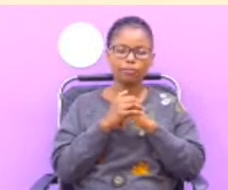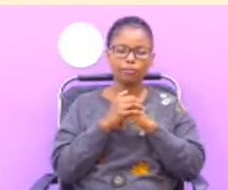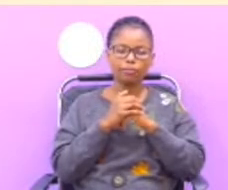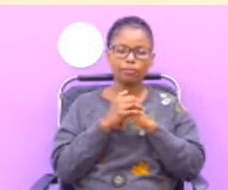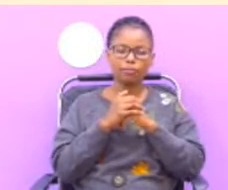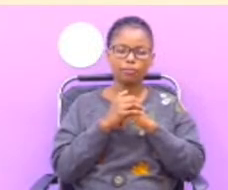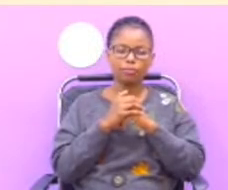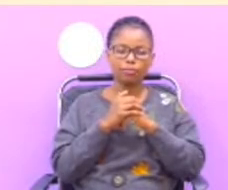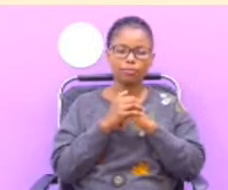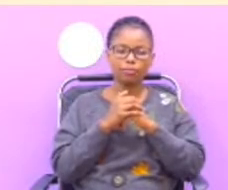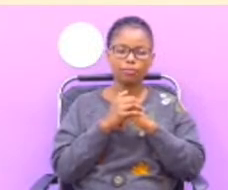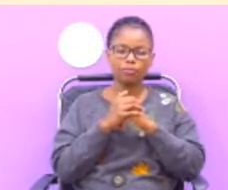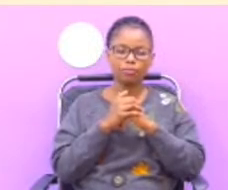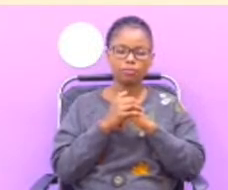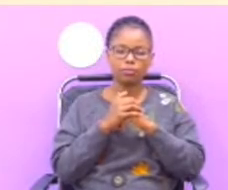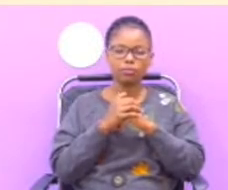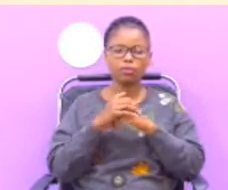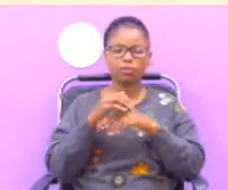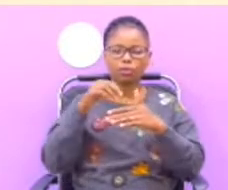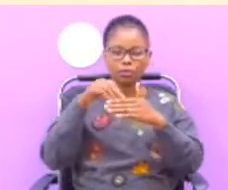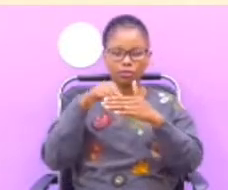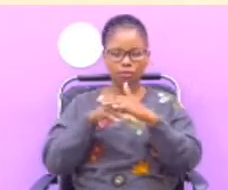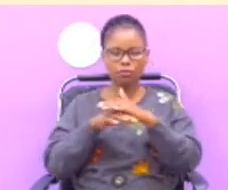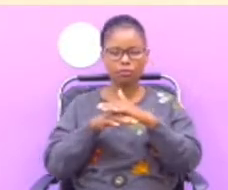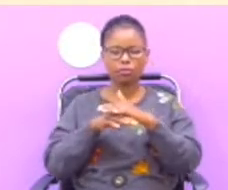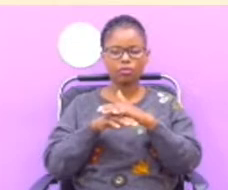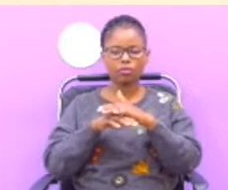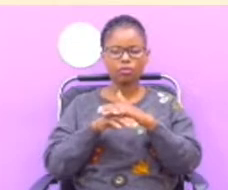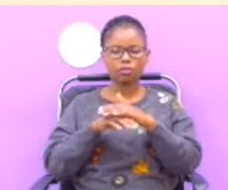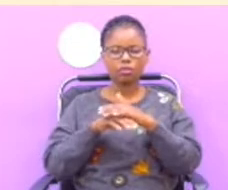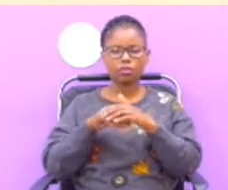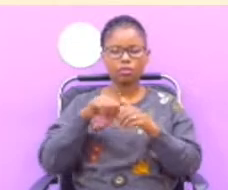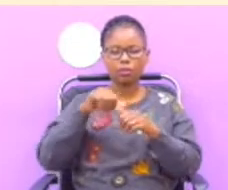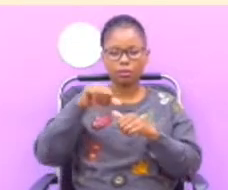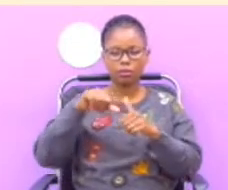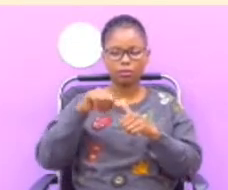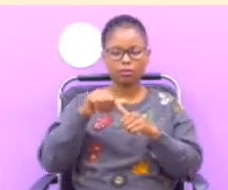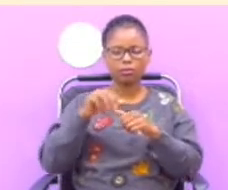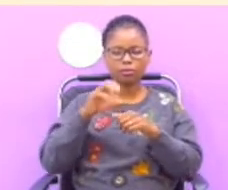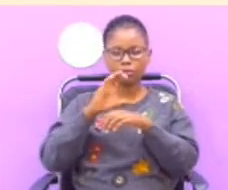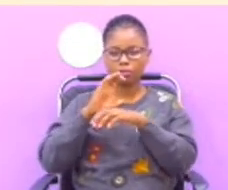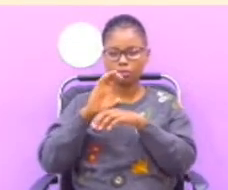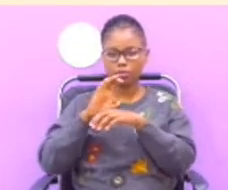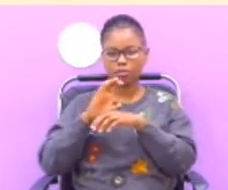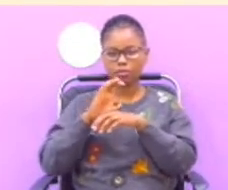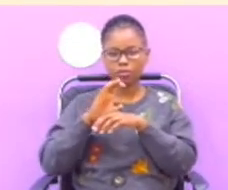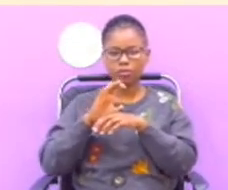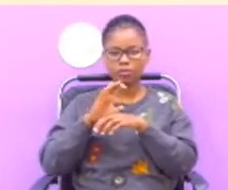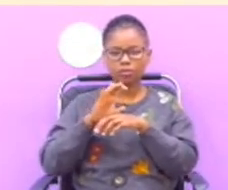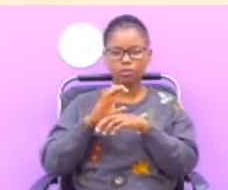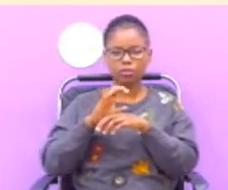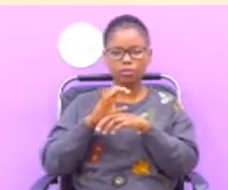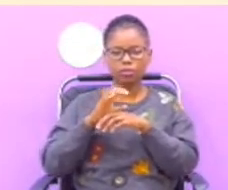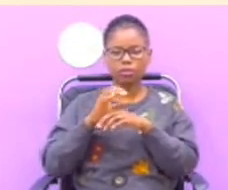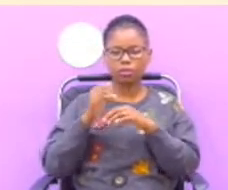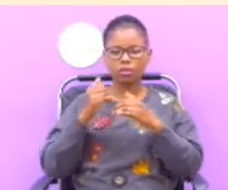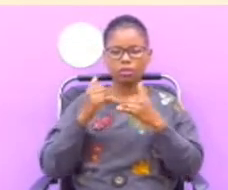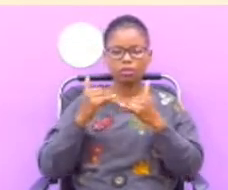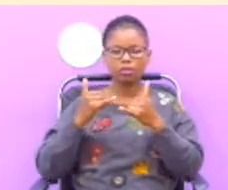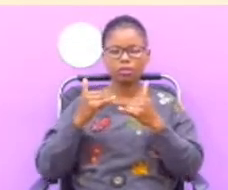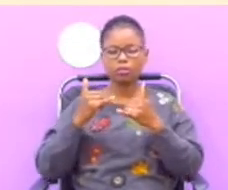tondũ haha rĩ tũkũingĩra bũrũri nĩ tũkũingĩra ũhoro wa thamaki ya bũrũri-rĩ tareke tũkururĩre ariũ na arĩ ithe witũ-ĩ